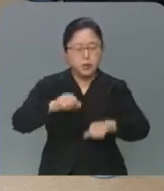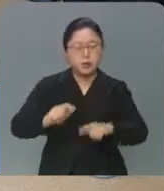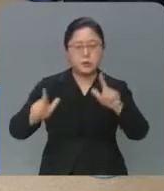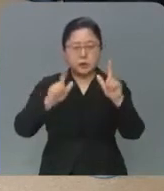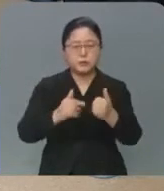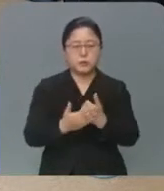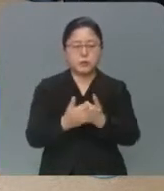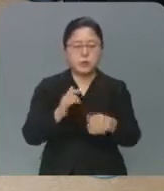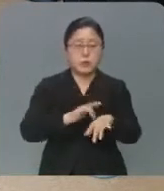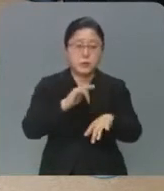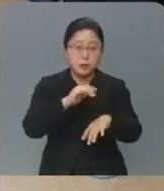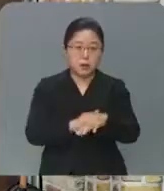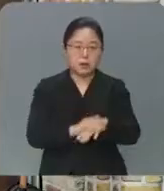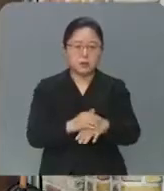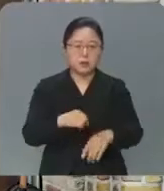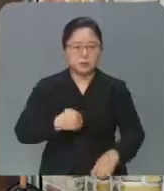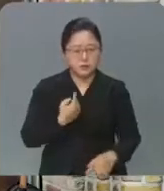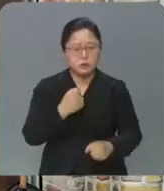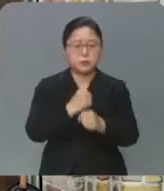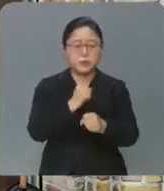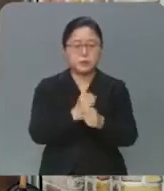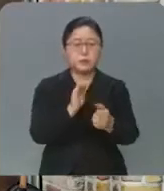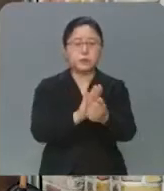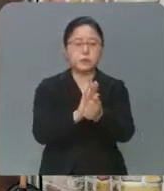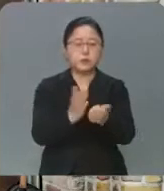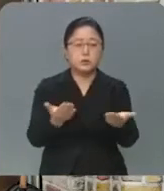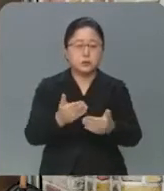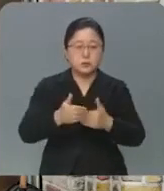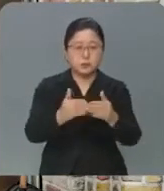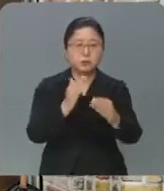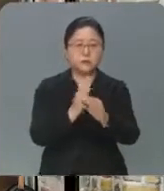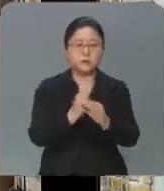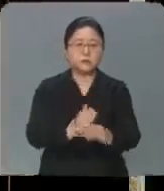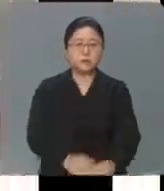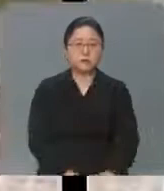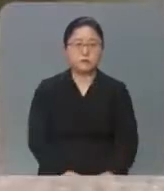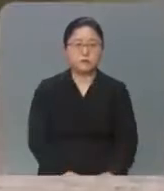살기 위한 생활습관을 스스로 기르도록 도와주는 일을 할 예정입니다.